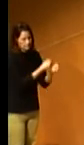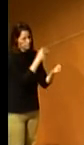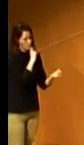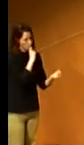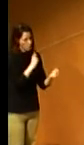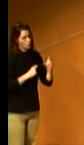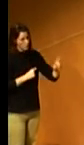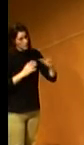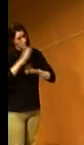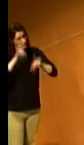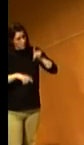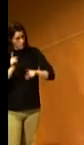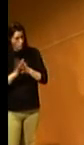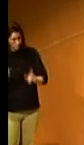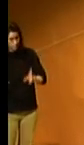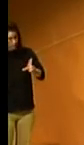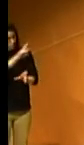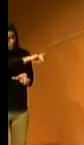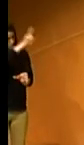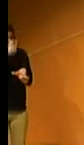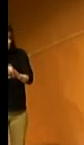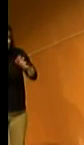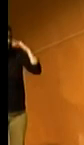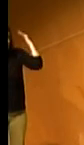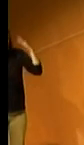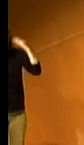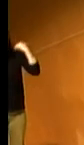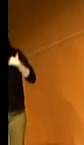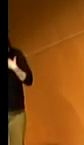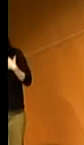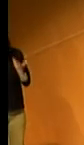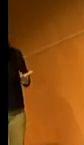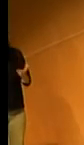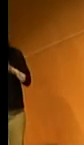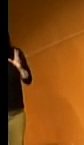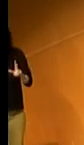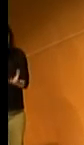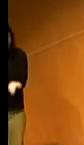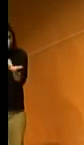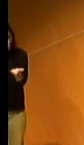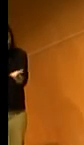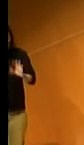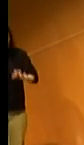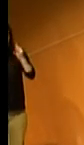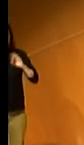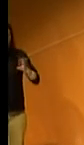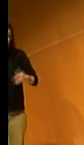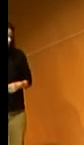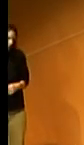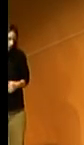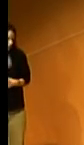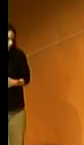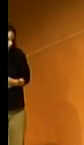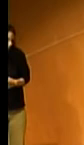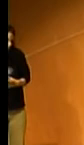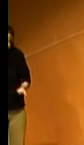professionnel, et là, les lieux sont choisis de telle sorte qu'ils